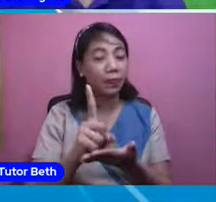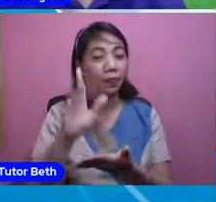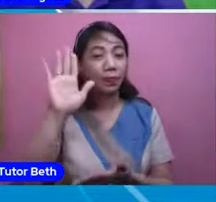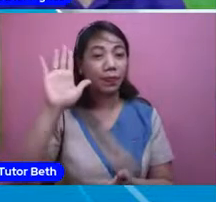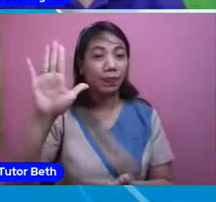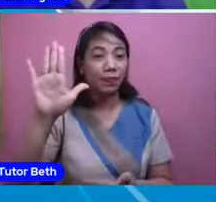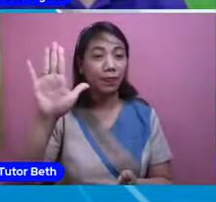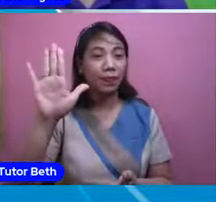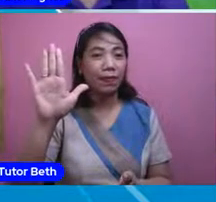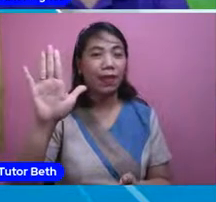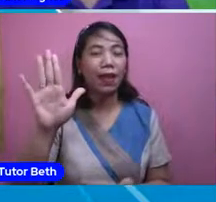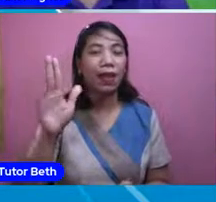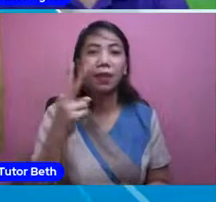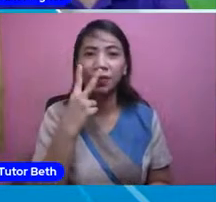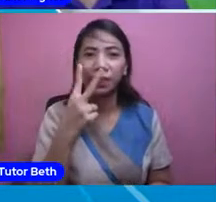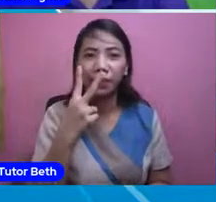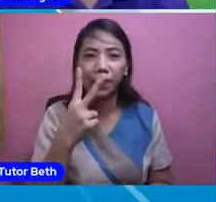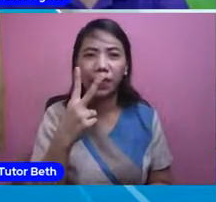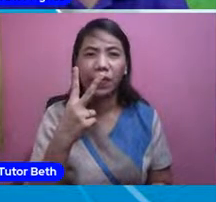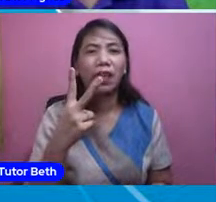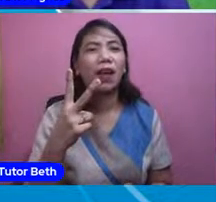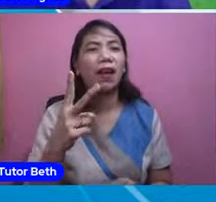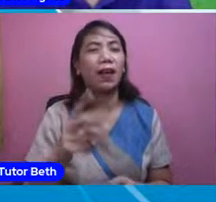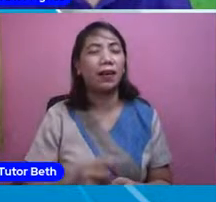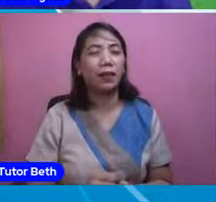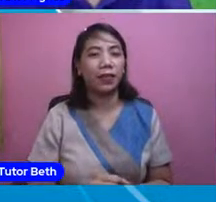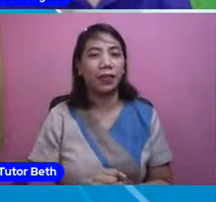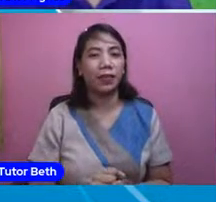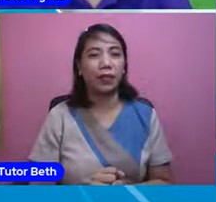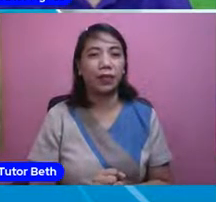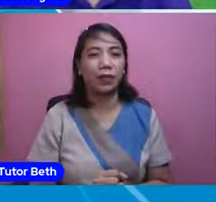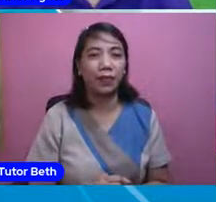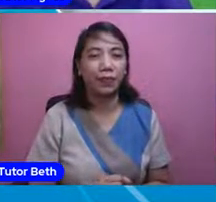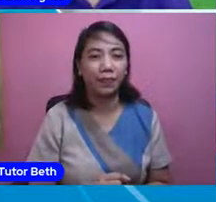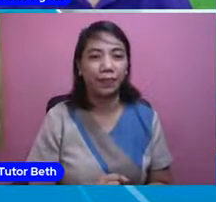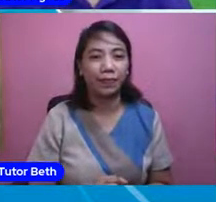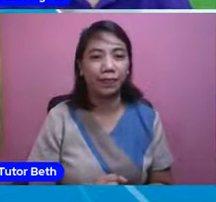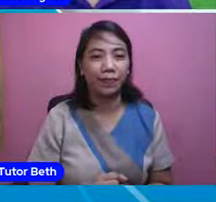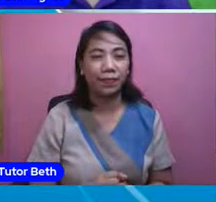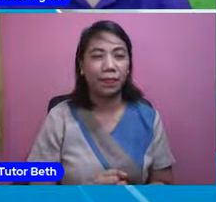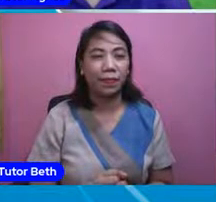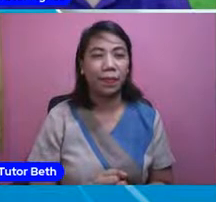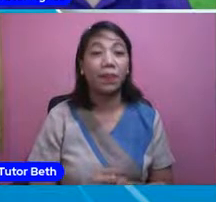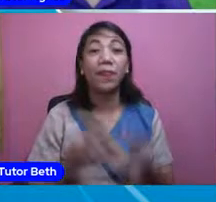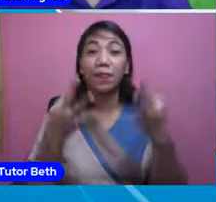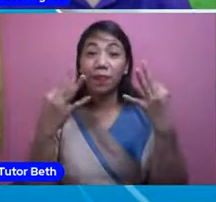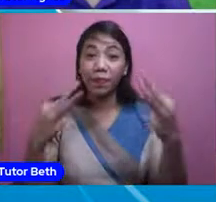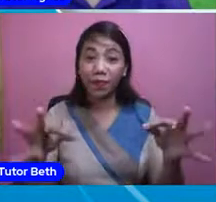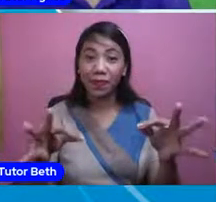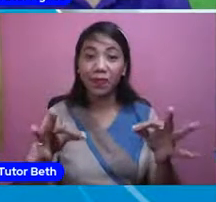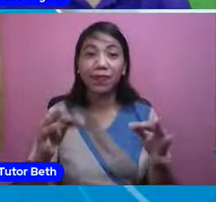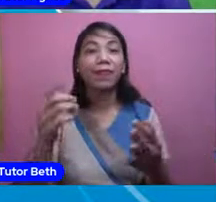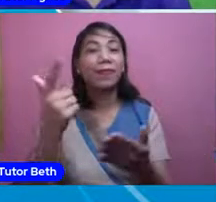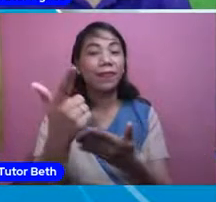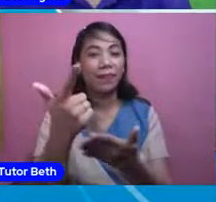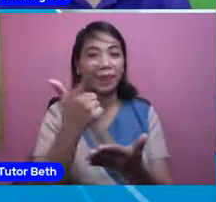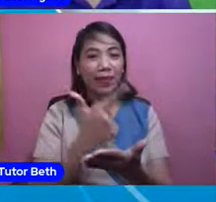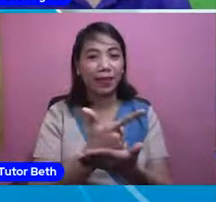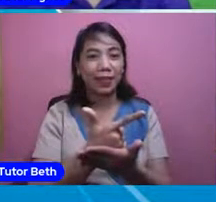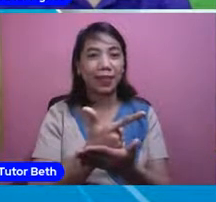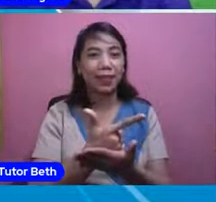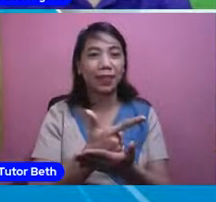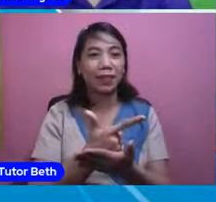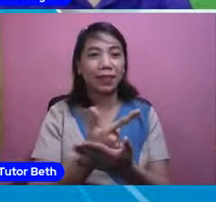nakapaloob dyan. Ano ba yung mga layunin na nakapaloob dyan? So, ito po. Pagkatapos po ng araling ito,